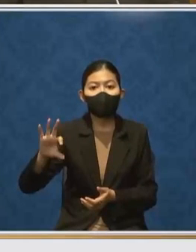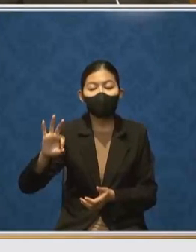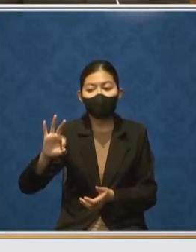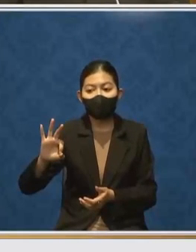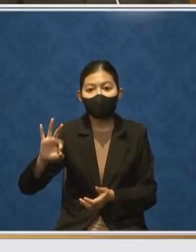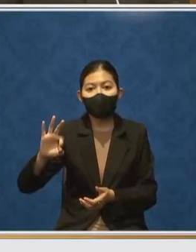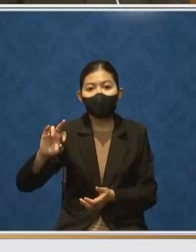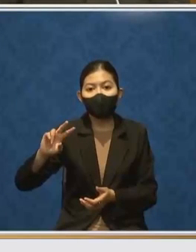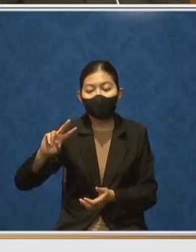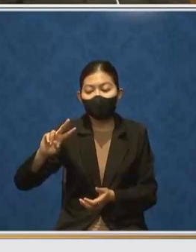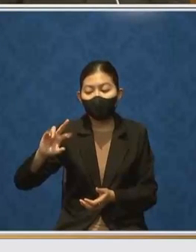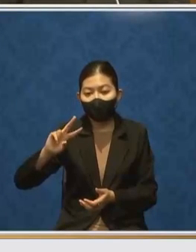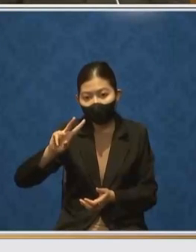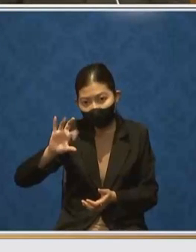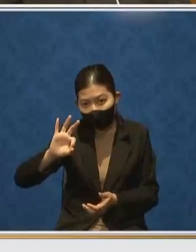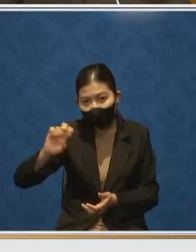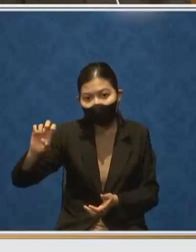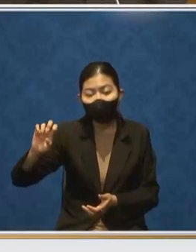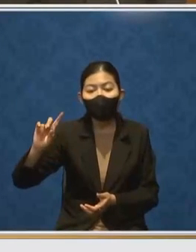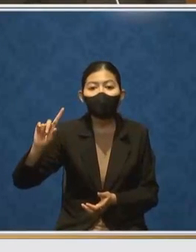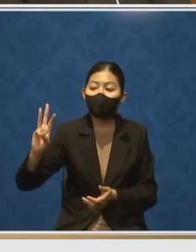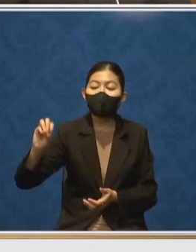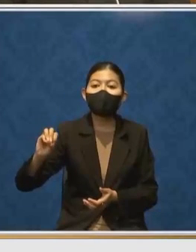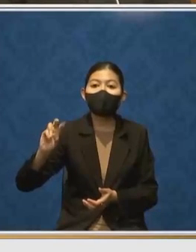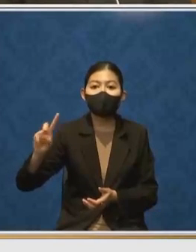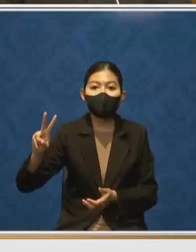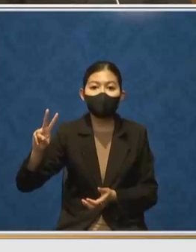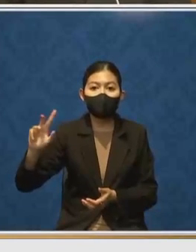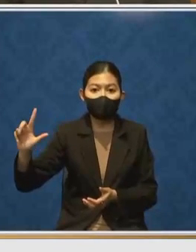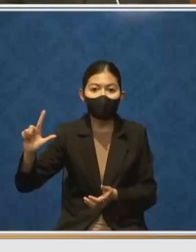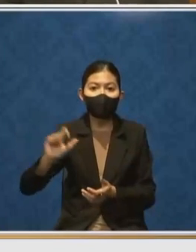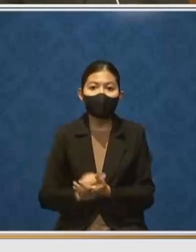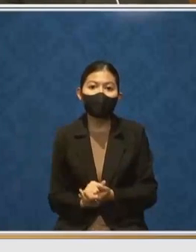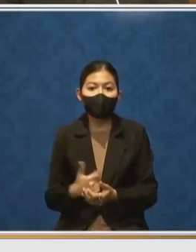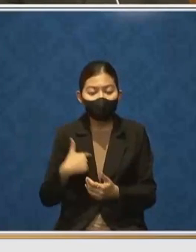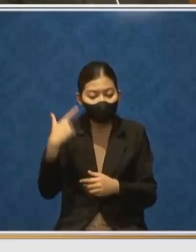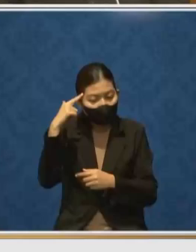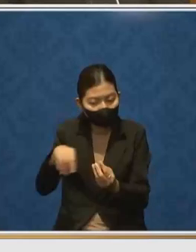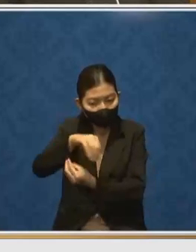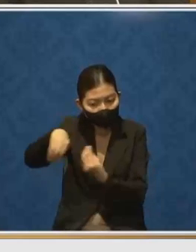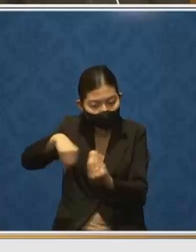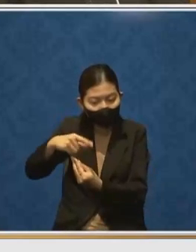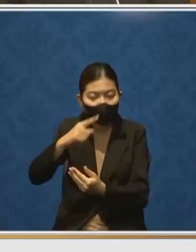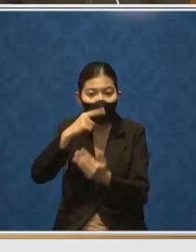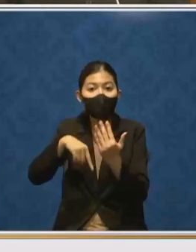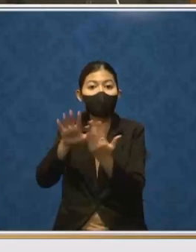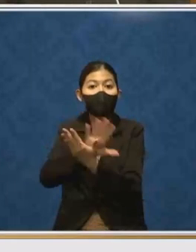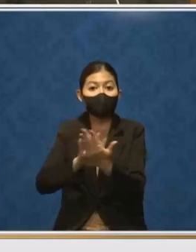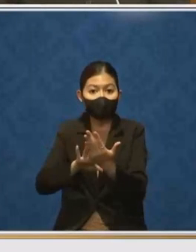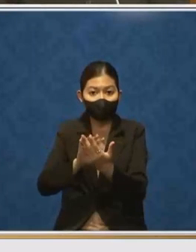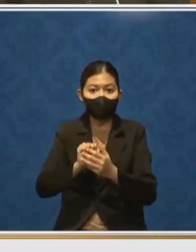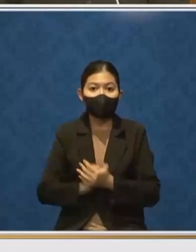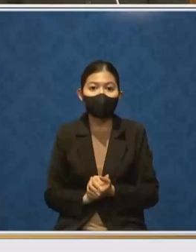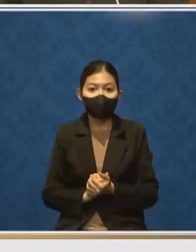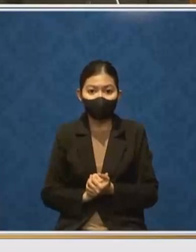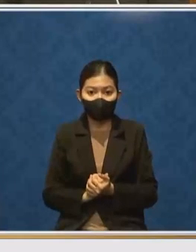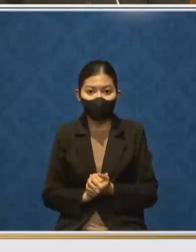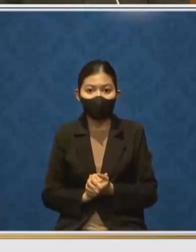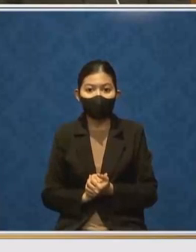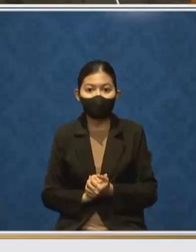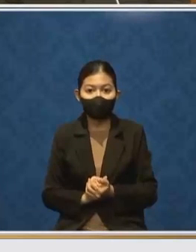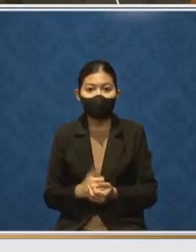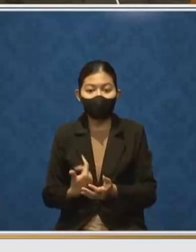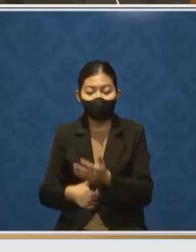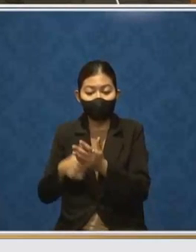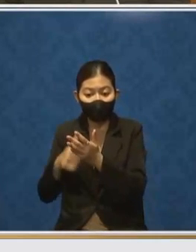9,951,962.7 ล้านบาทคิดเป็นร้อยละ 60.6 ของผลิตภัณฑ์มวลรวมในประเทศซึ่งอยู่ภายใต้กรอบการบริหารหนี้สาธาร